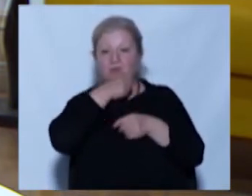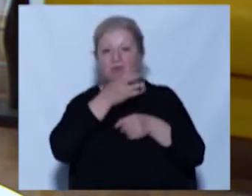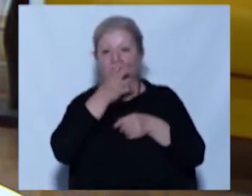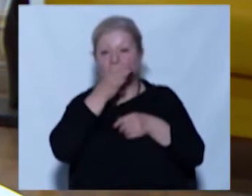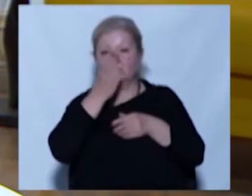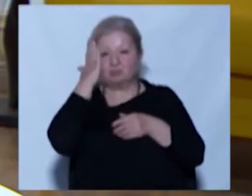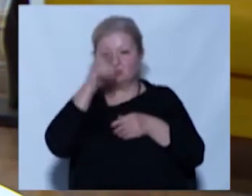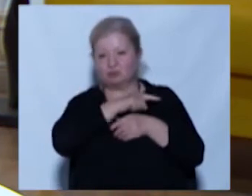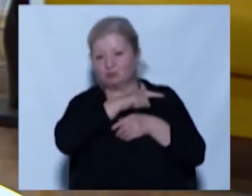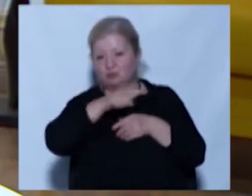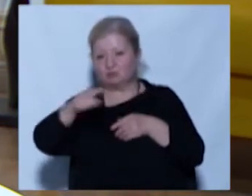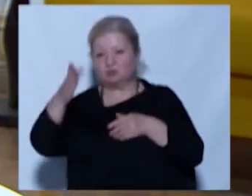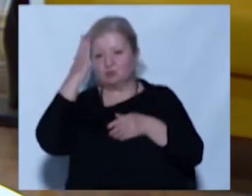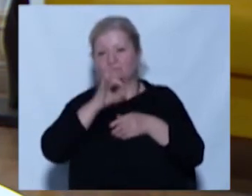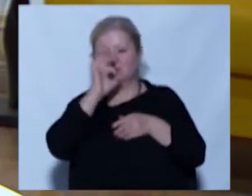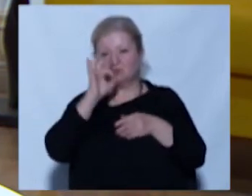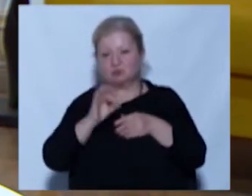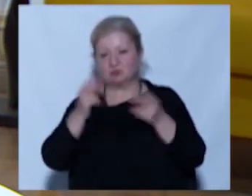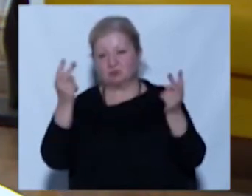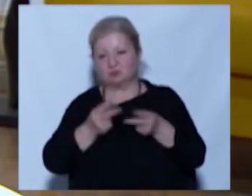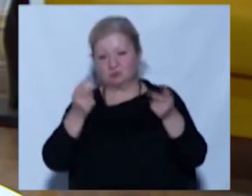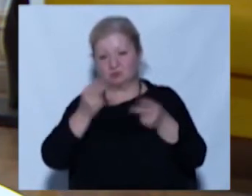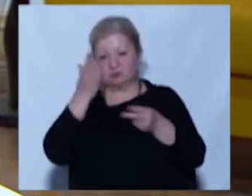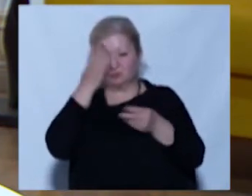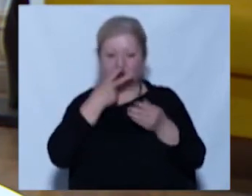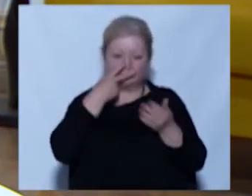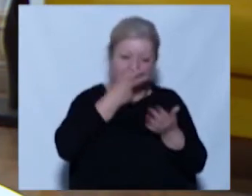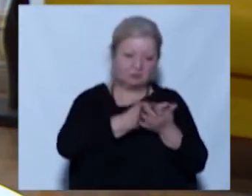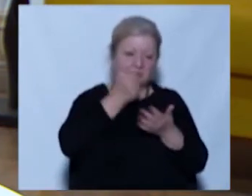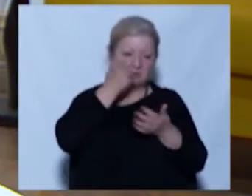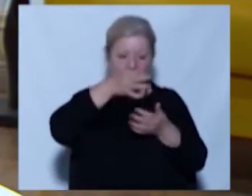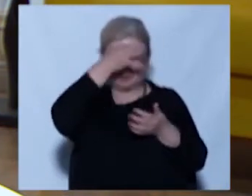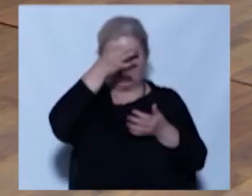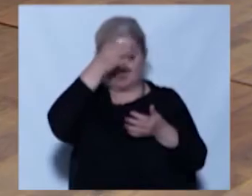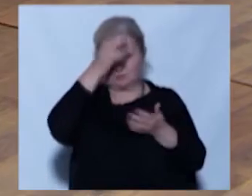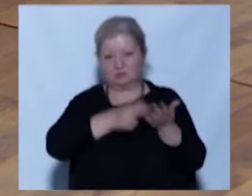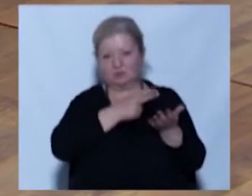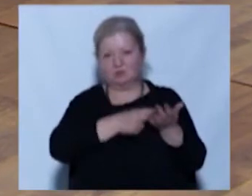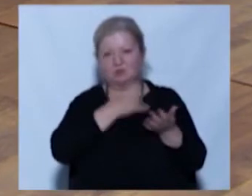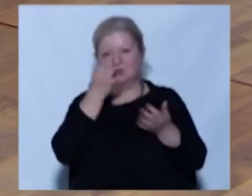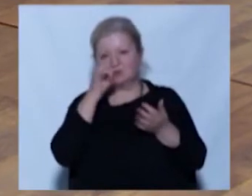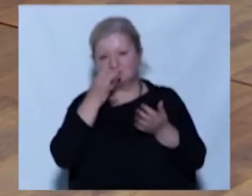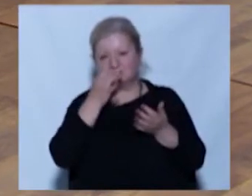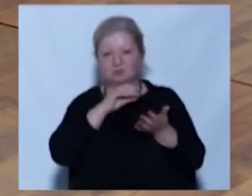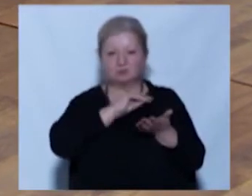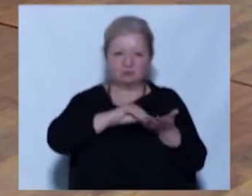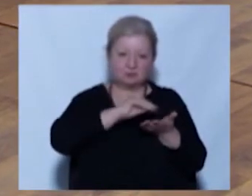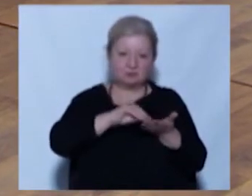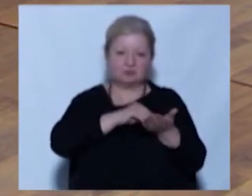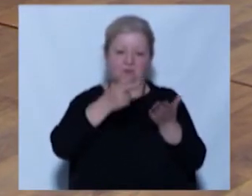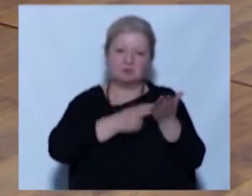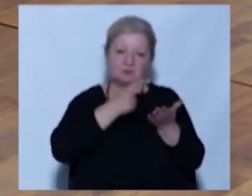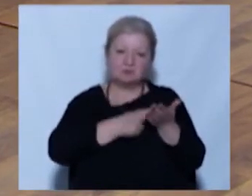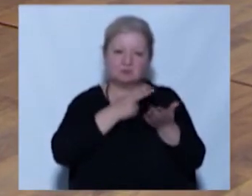ასაკში, რაც მეტი დრო გავა, უფრო ხშირად დაგჭირდება ჩაუღრმავდეთ ჩვენს ისტორიასა